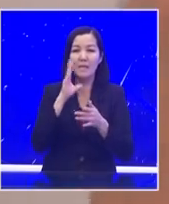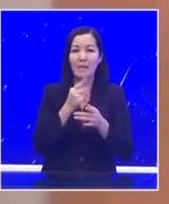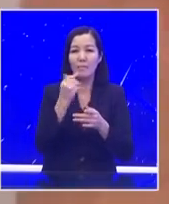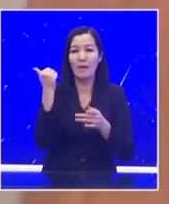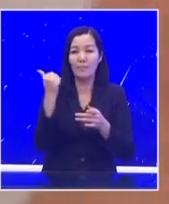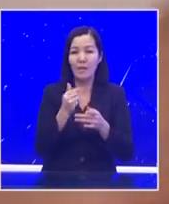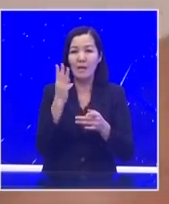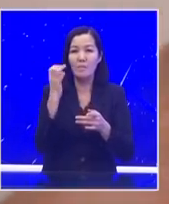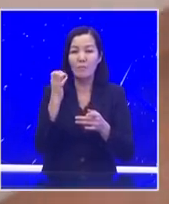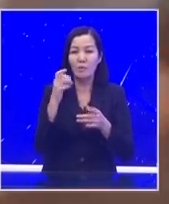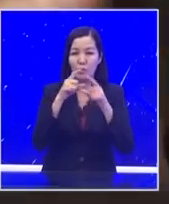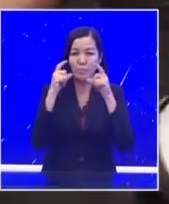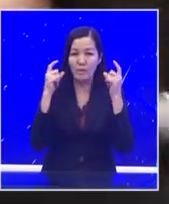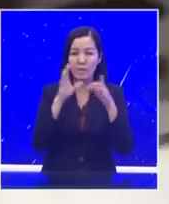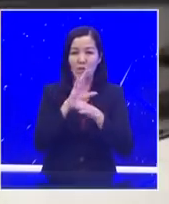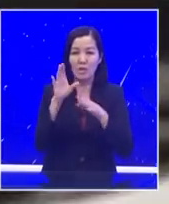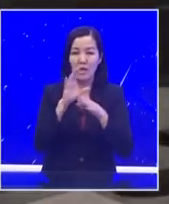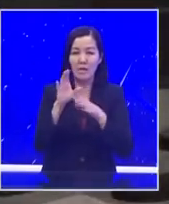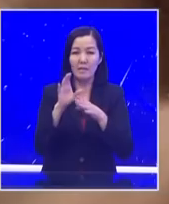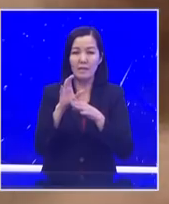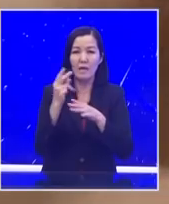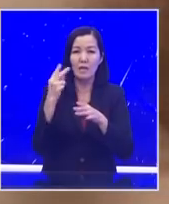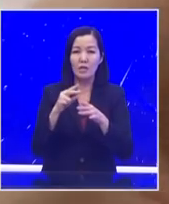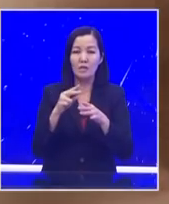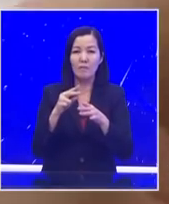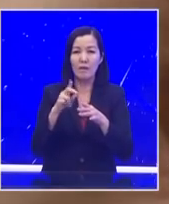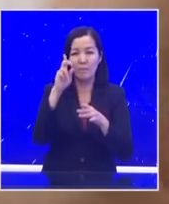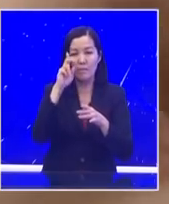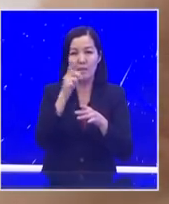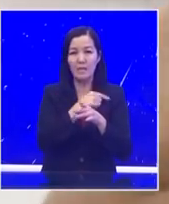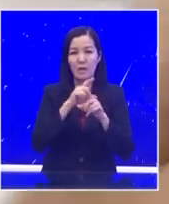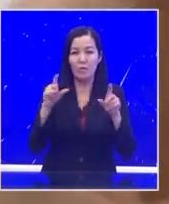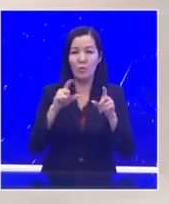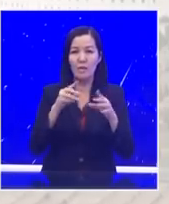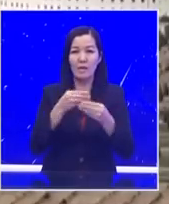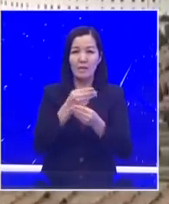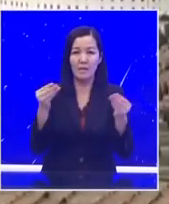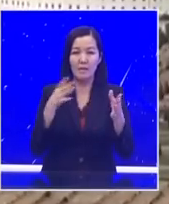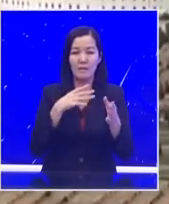аптаның ішінде 500-ге жуық бетперде шығарылды. Өнім 20 шақты мемлекеттік ауруханаға таратылған.